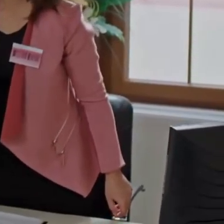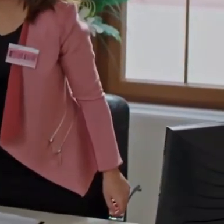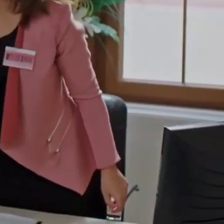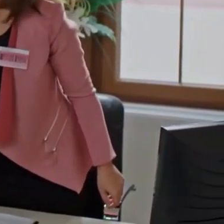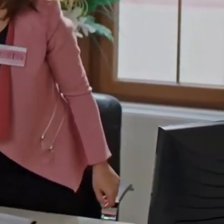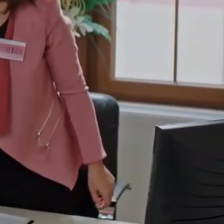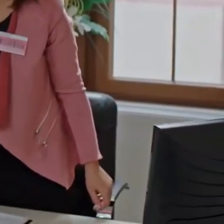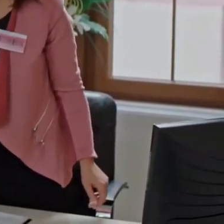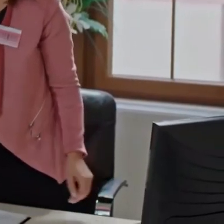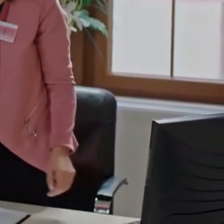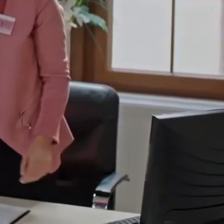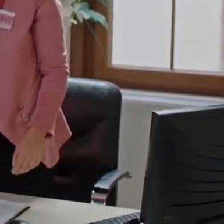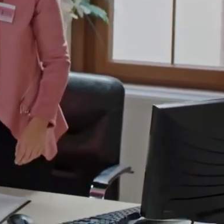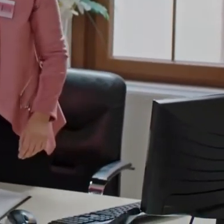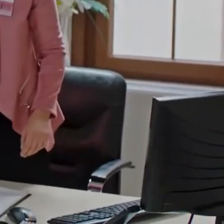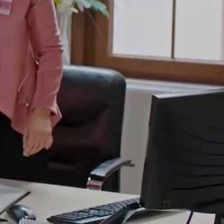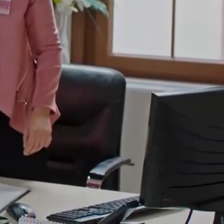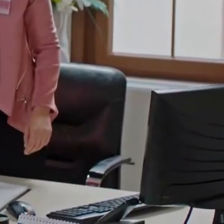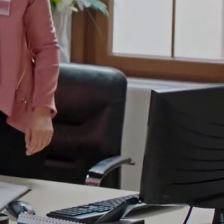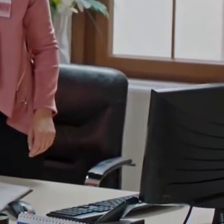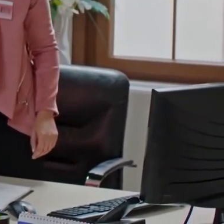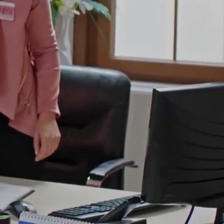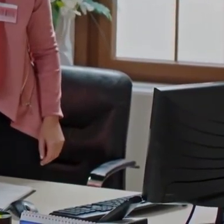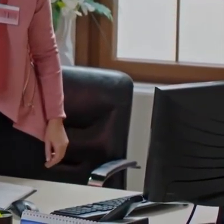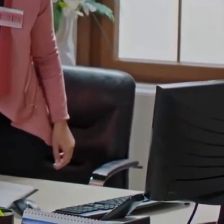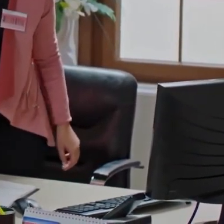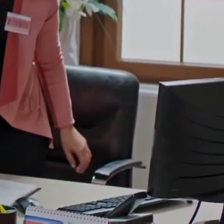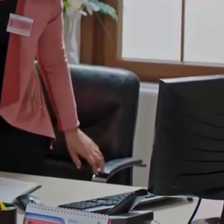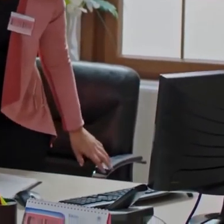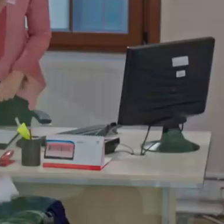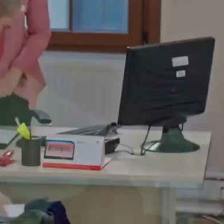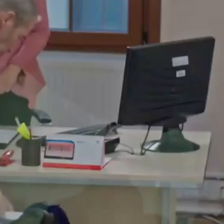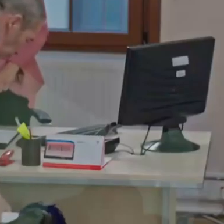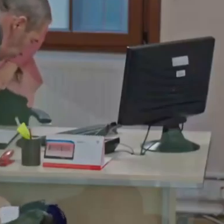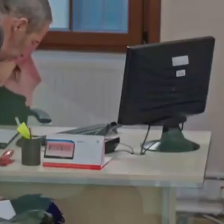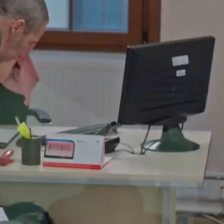El sıkıştılar. İbrahim sözleşmeyi, kabanını ve atkısını aldı.